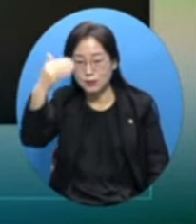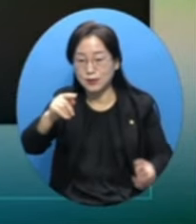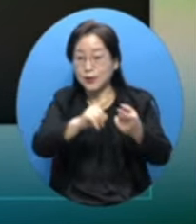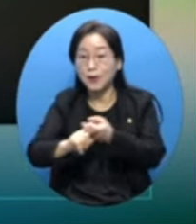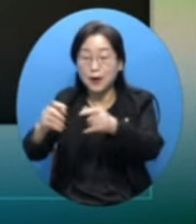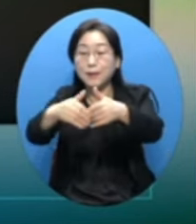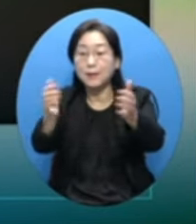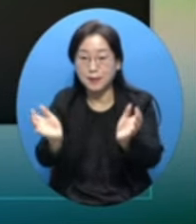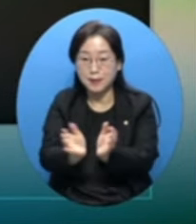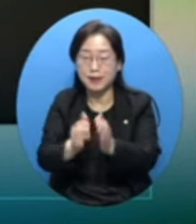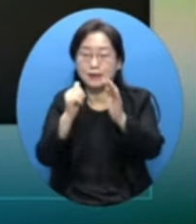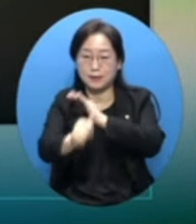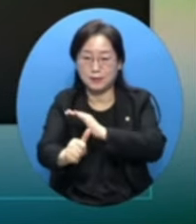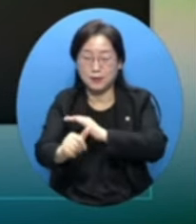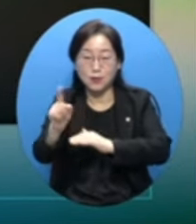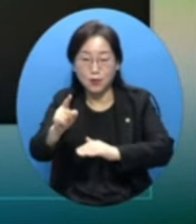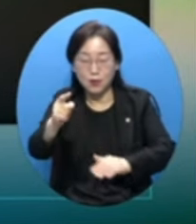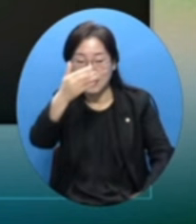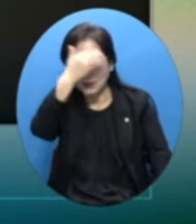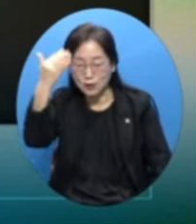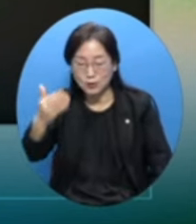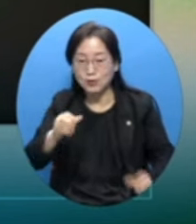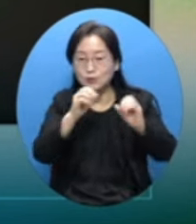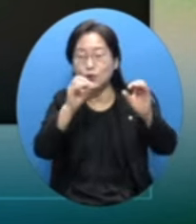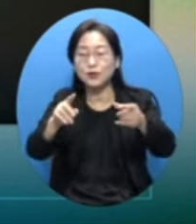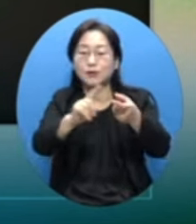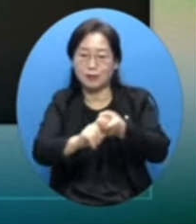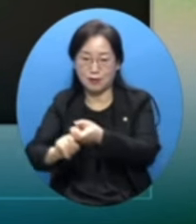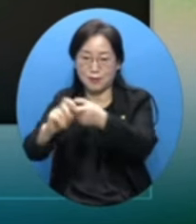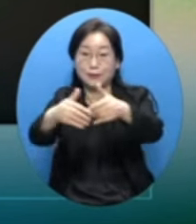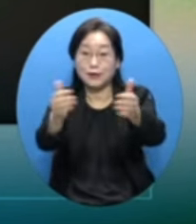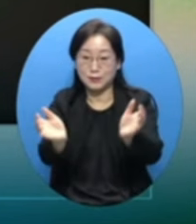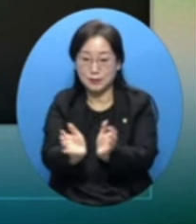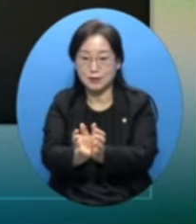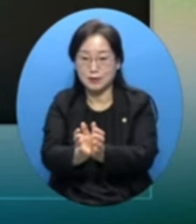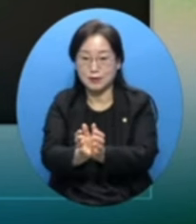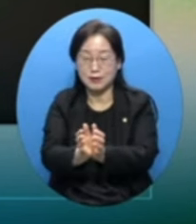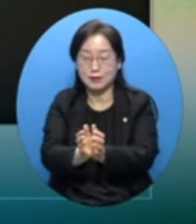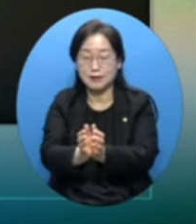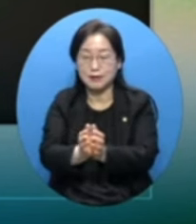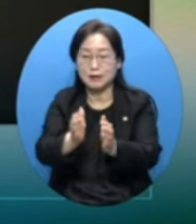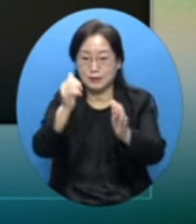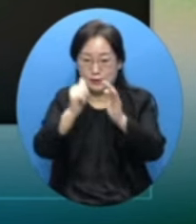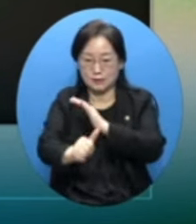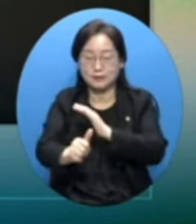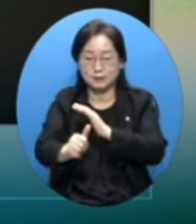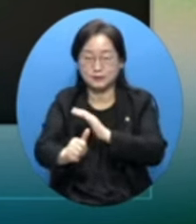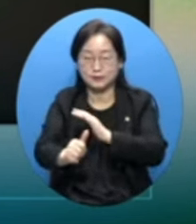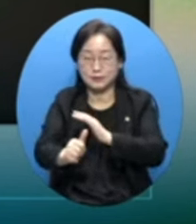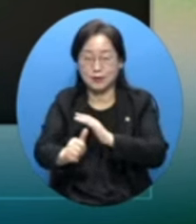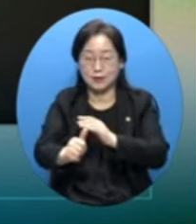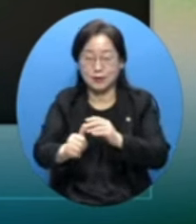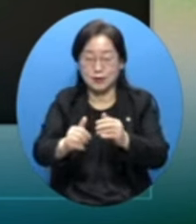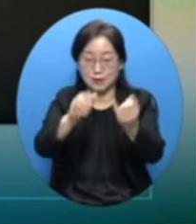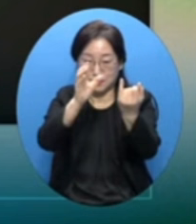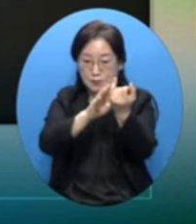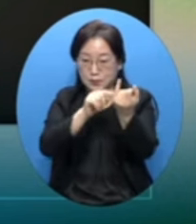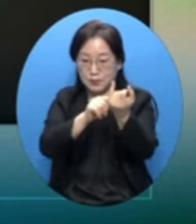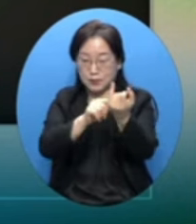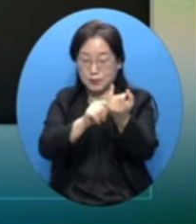단체는 청년 선교 연합 단체인데이 에버스 청연 현회 후원으로